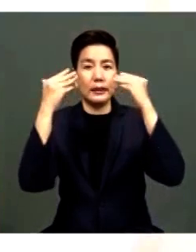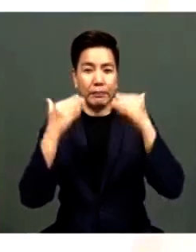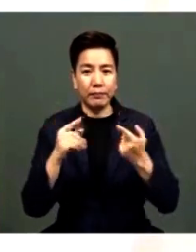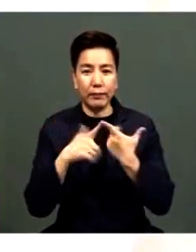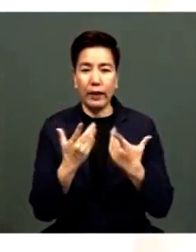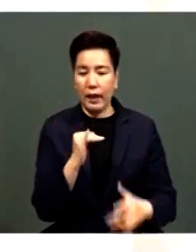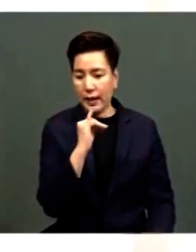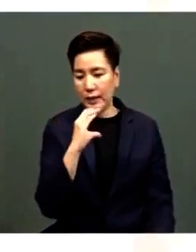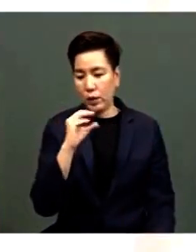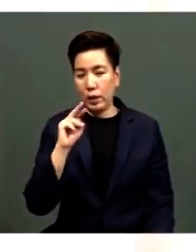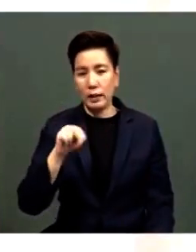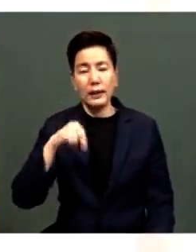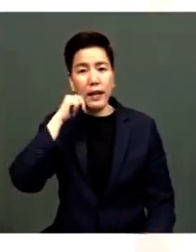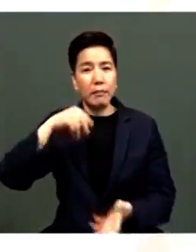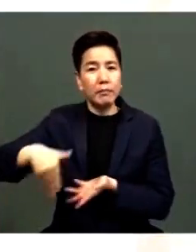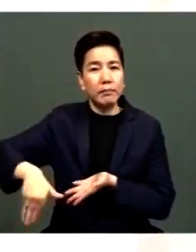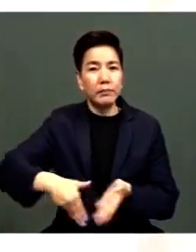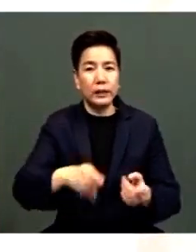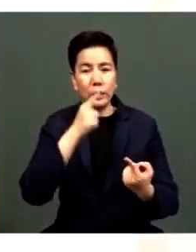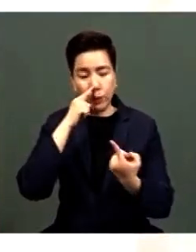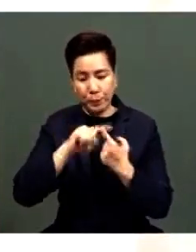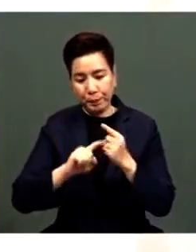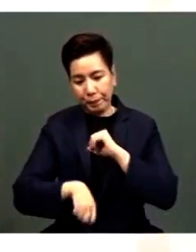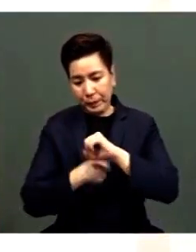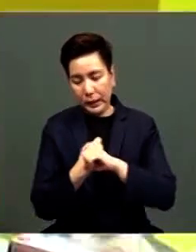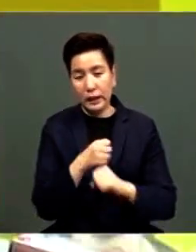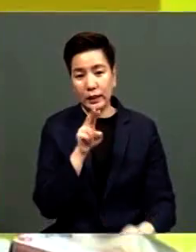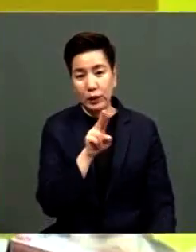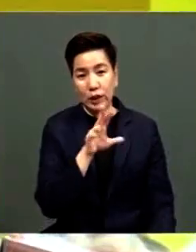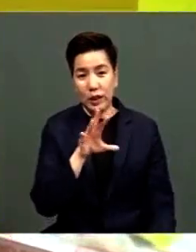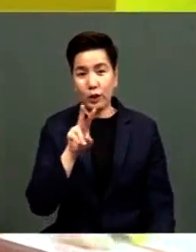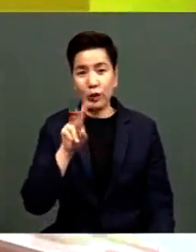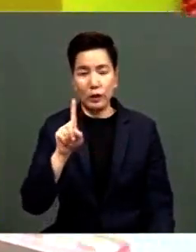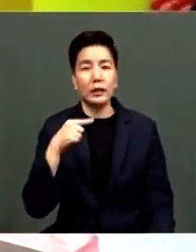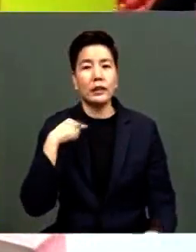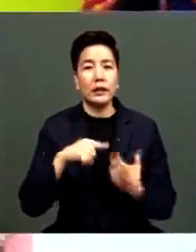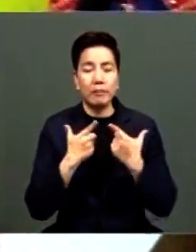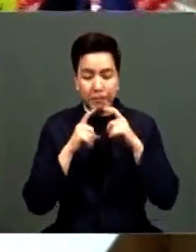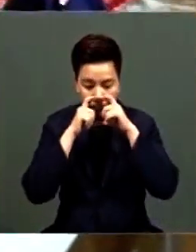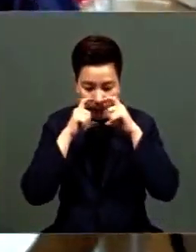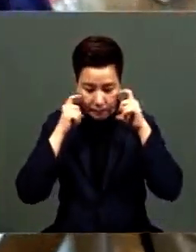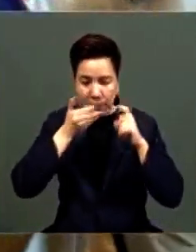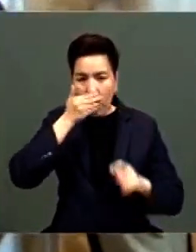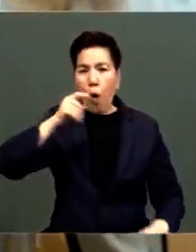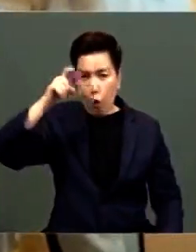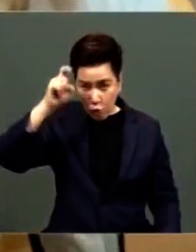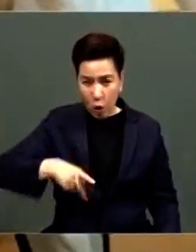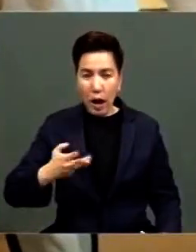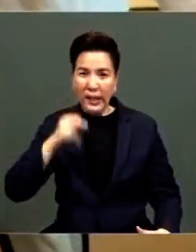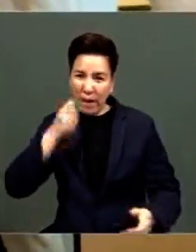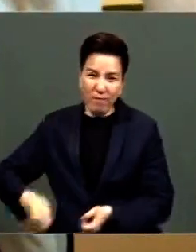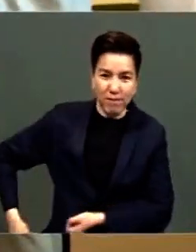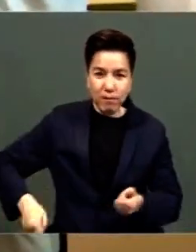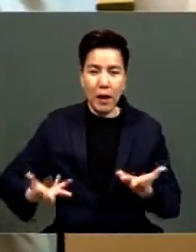ามมหัศจรรย์เจ้าพระยามหาสงกรานต์2521รวมรณรงค์สวมใส่หน้ากากอนามัยงดการสาดน้